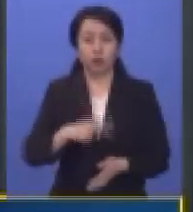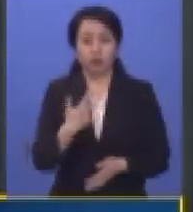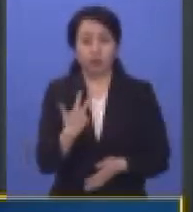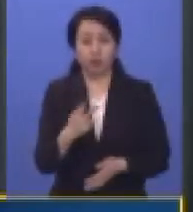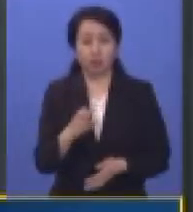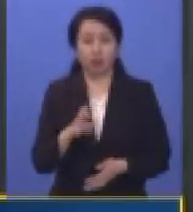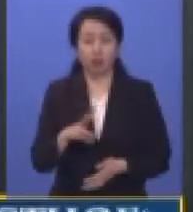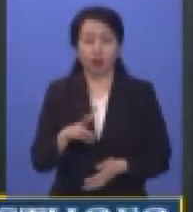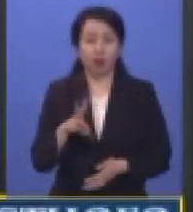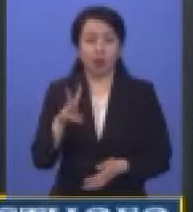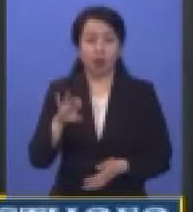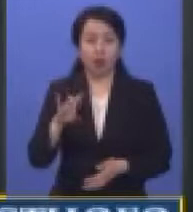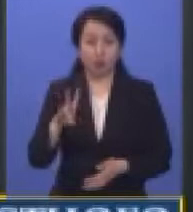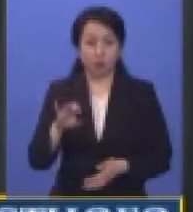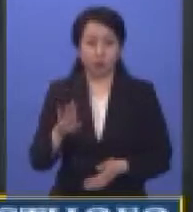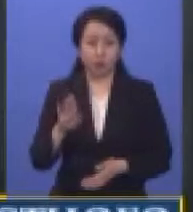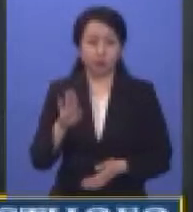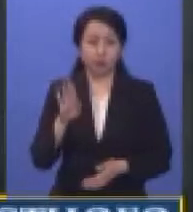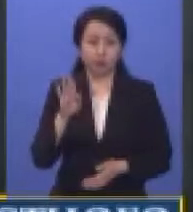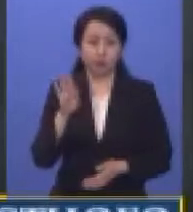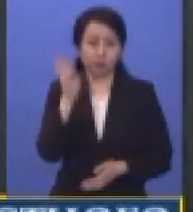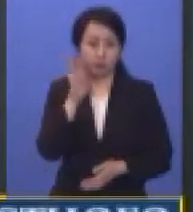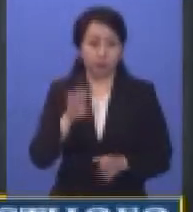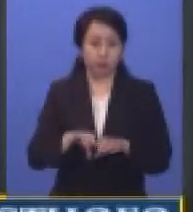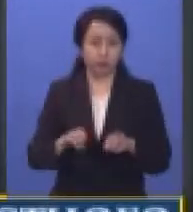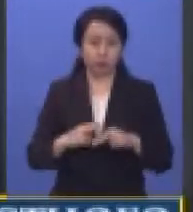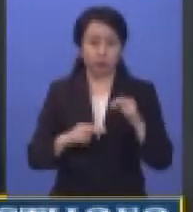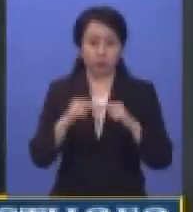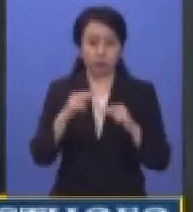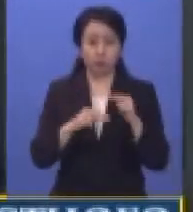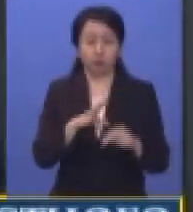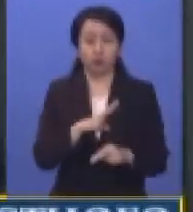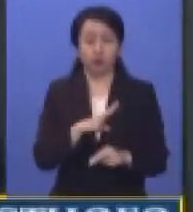километра ливневой канализации построено.